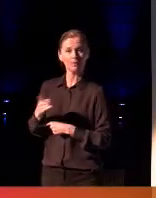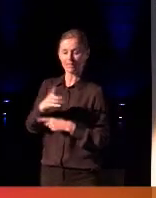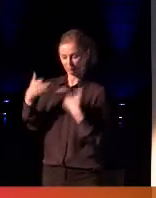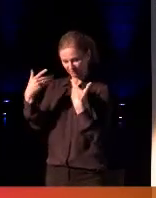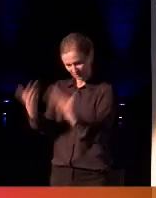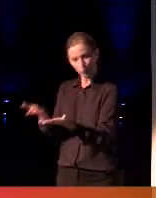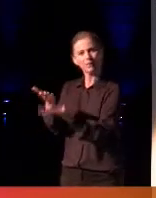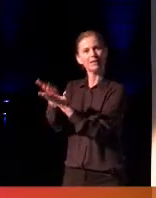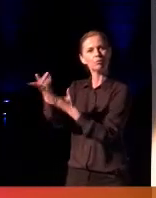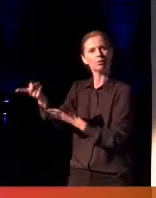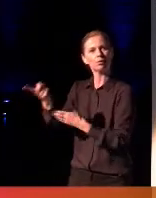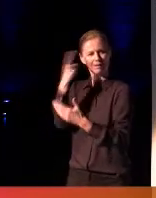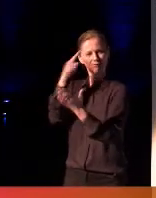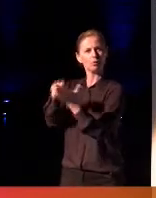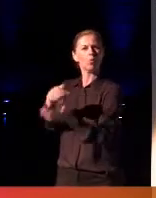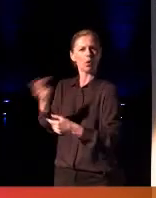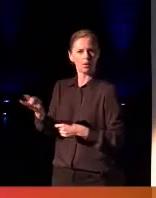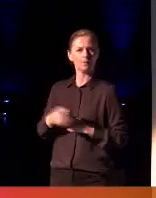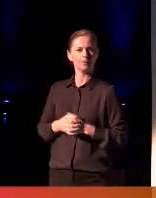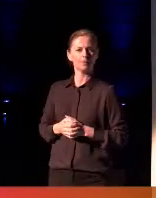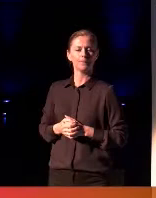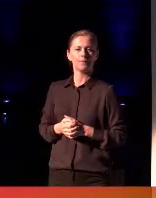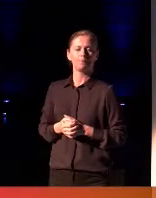et tilbud om det. Det målet.